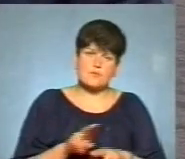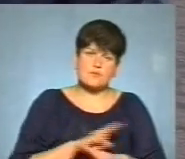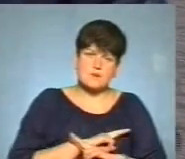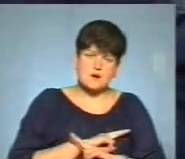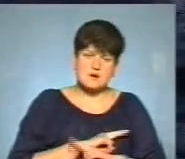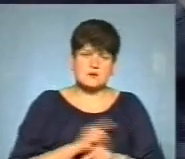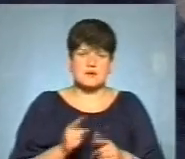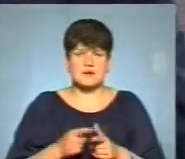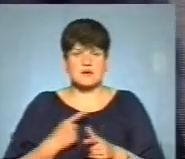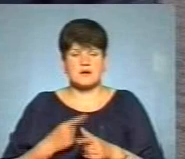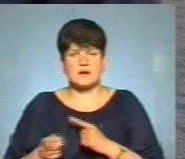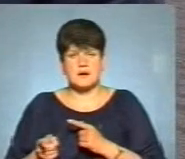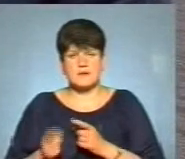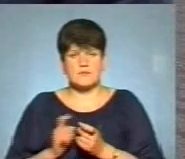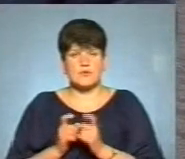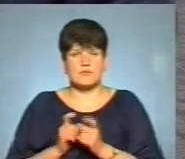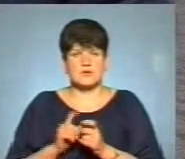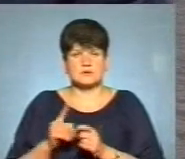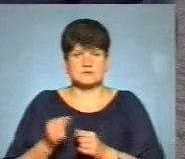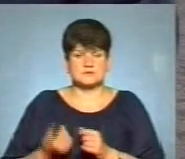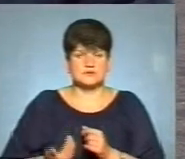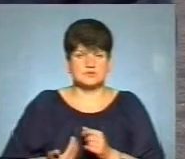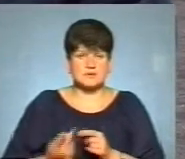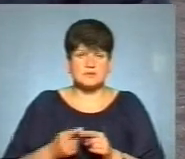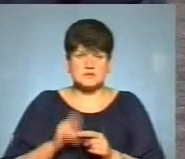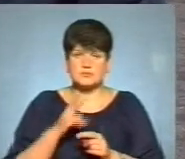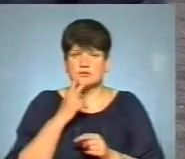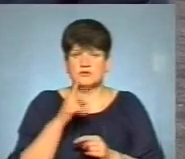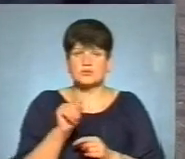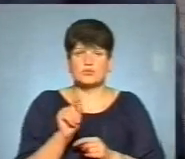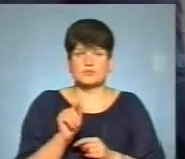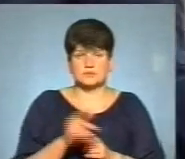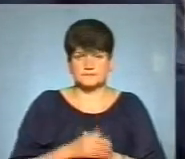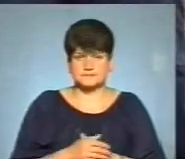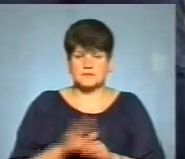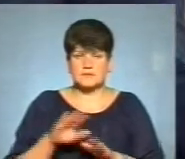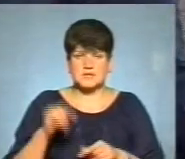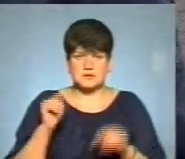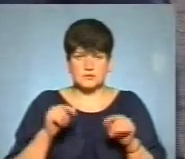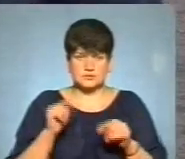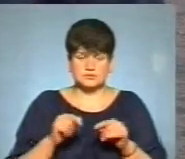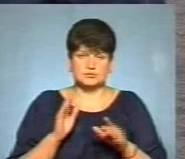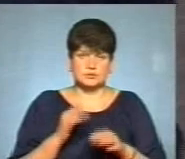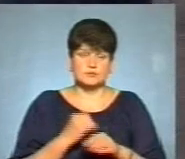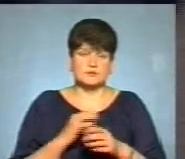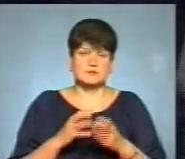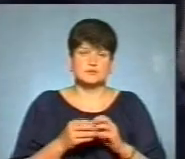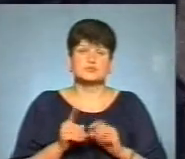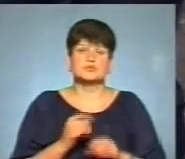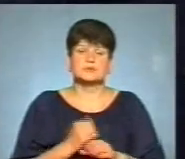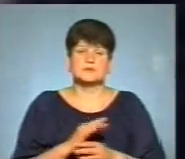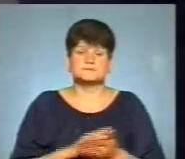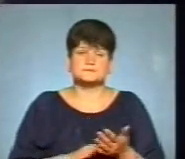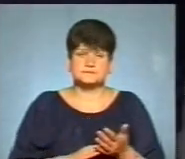або бореться за життя. І це буде видно на понеділок час, і після дощу. Тоді ми будемо робити висновки, що з ним робити. Степан